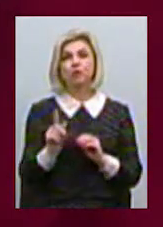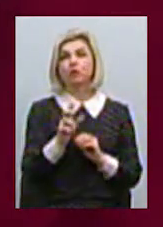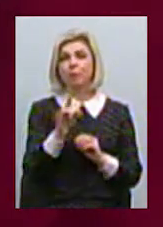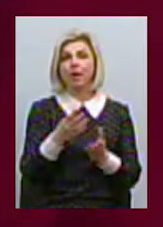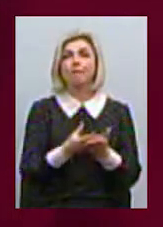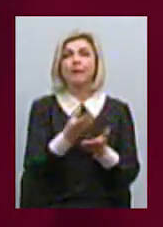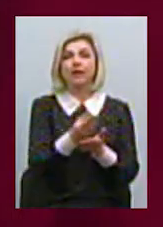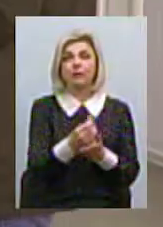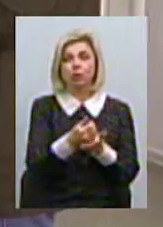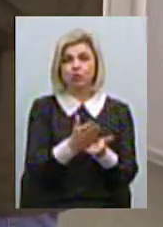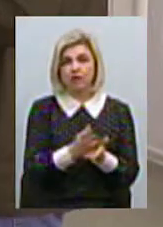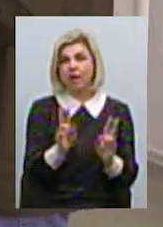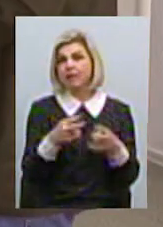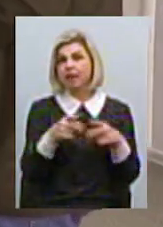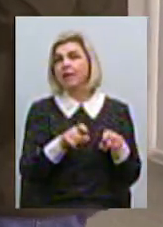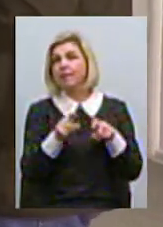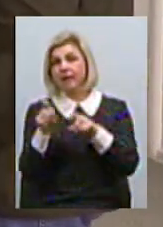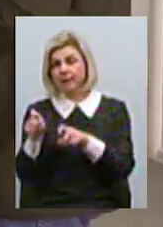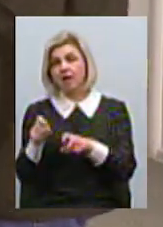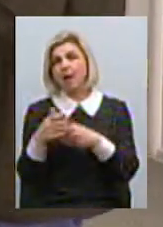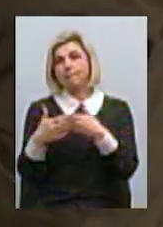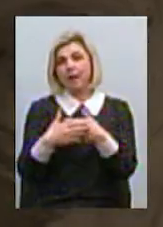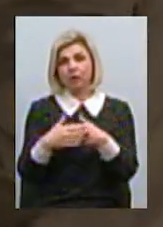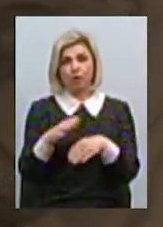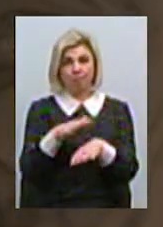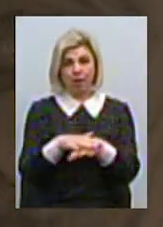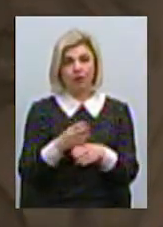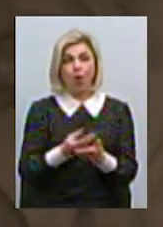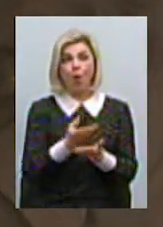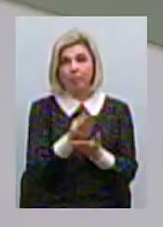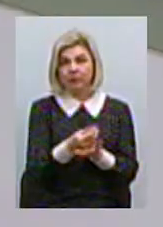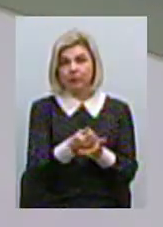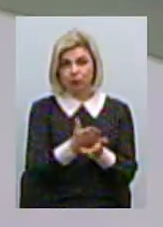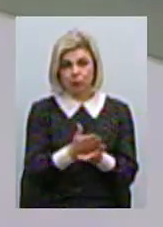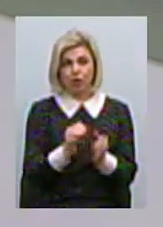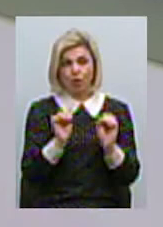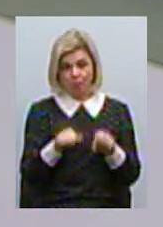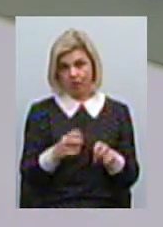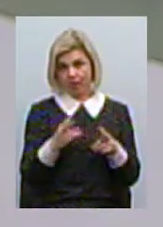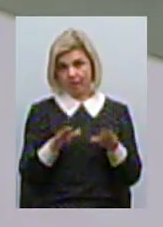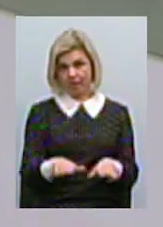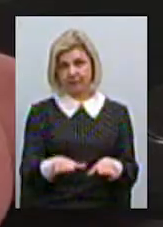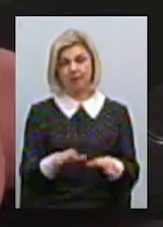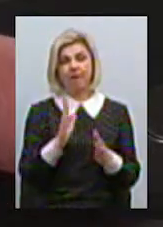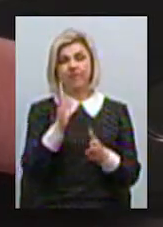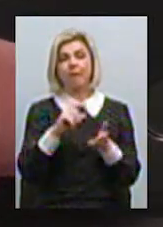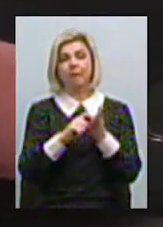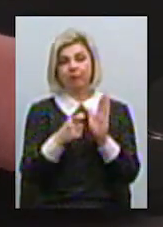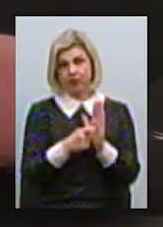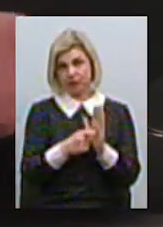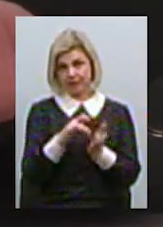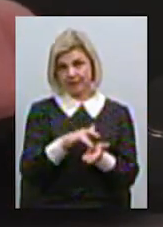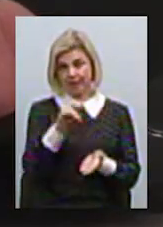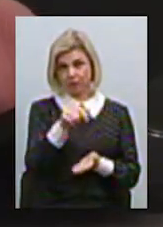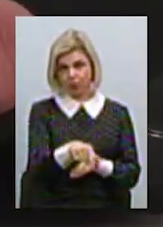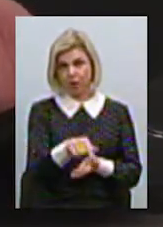сплатити послугу, не потрібно бігти і шукати найближчий банк. Оплатити послугу карткою можна просто на місці, в приміщенні Open Space. І